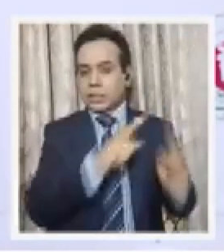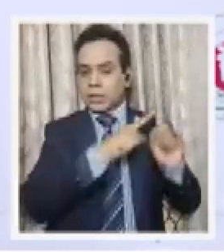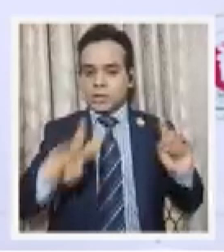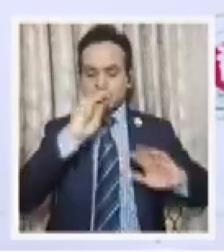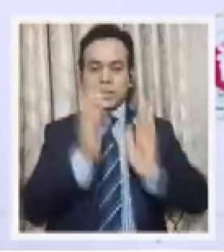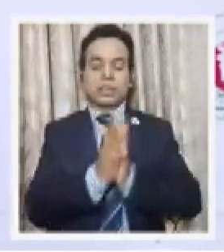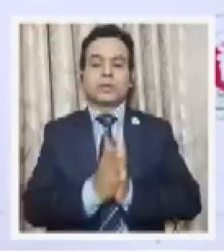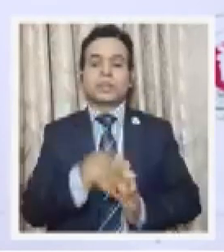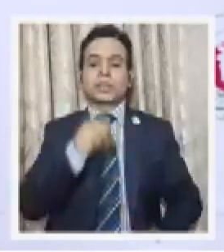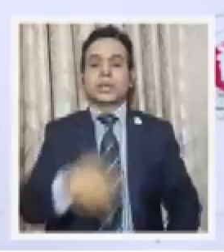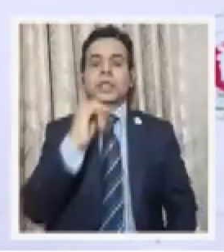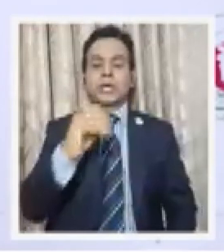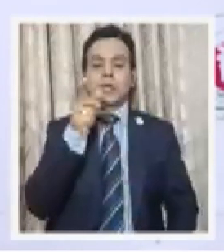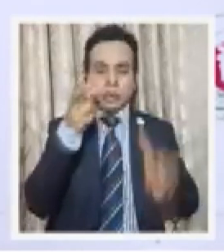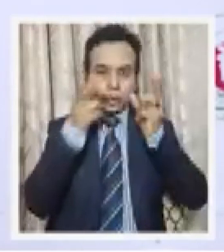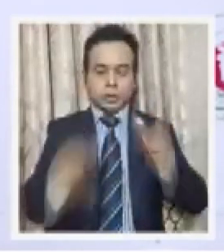পর্যন্ত কোয়ারেন্টাইনে